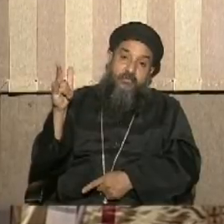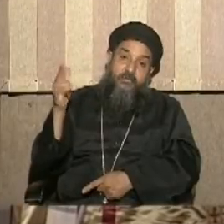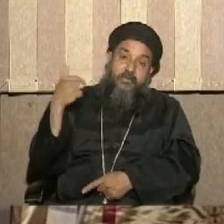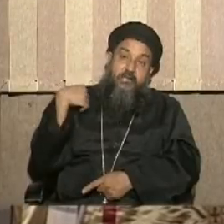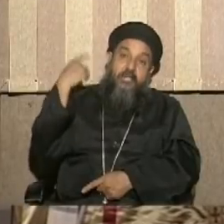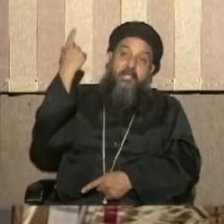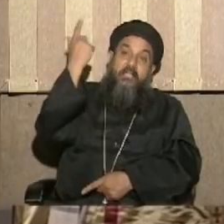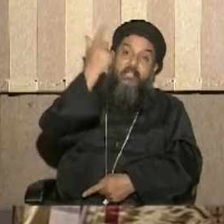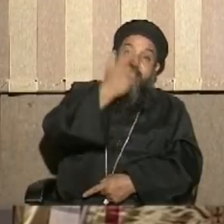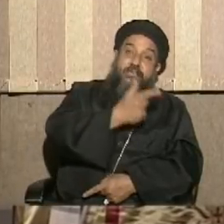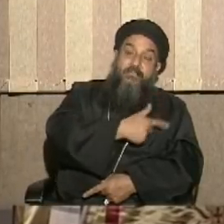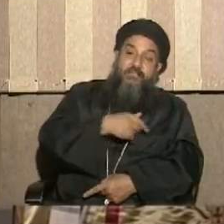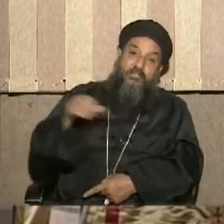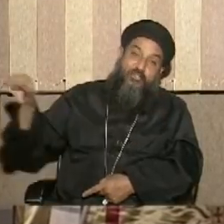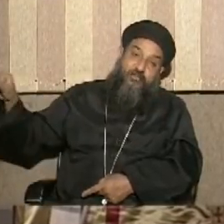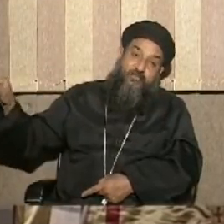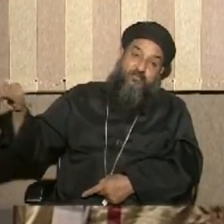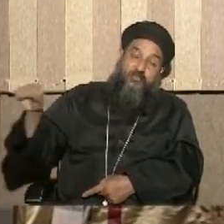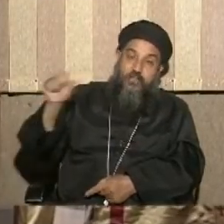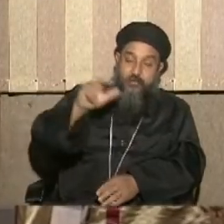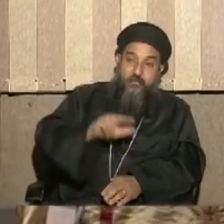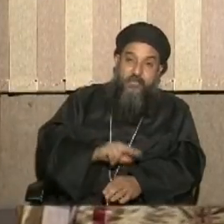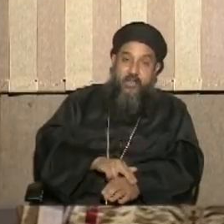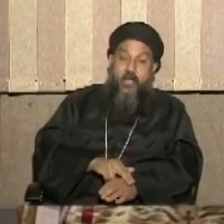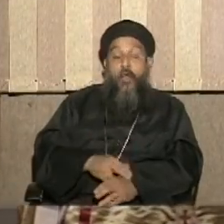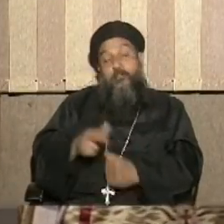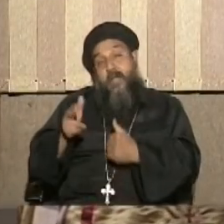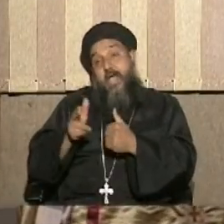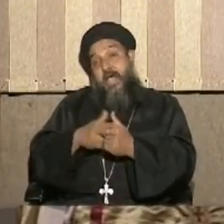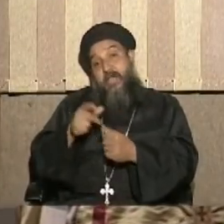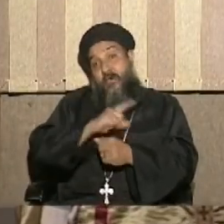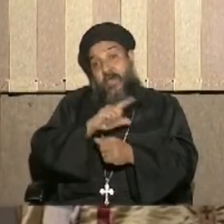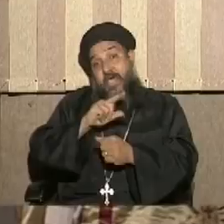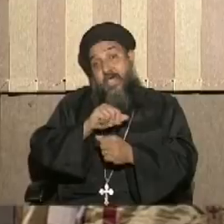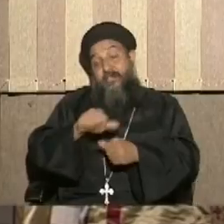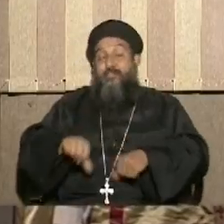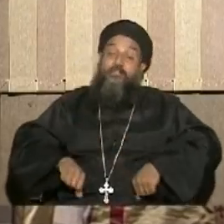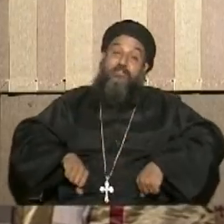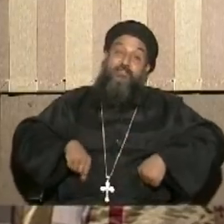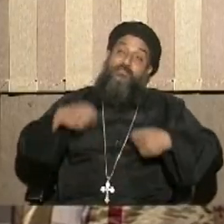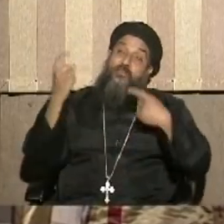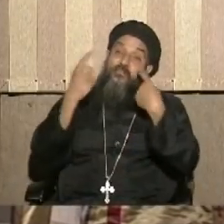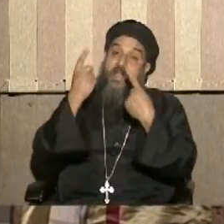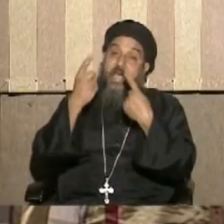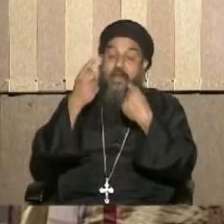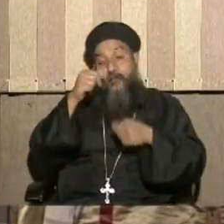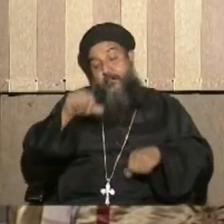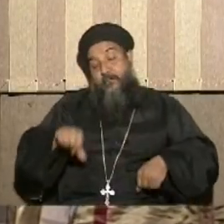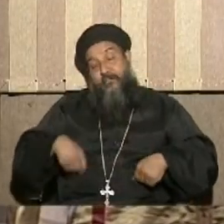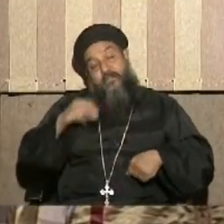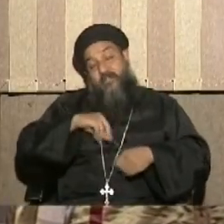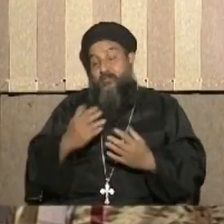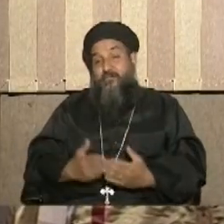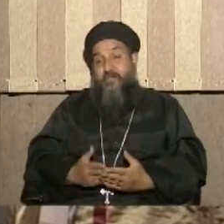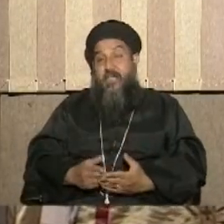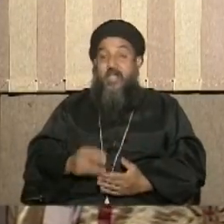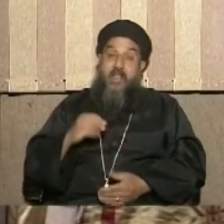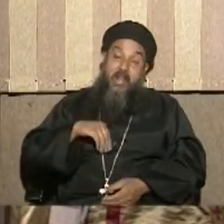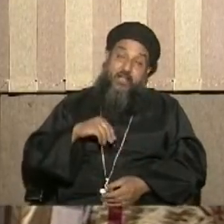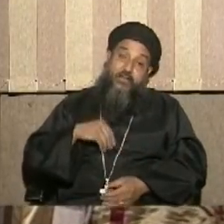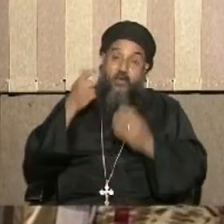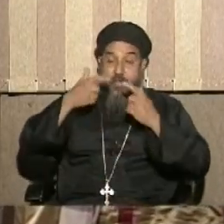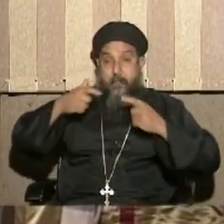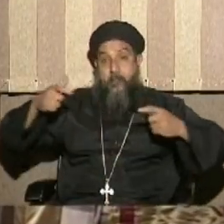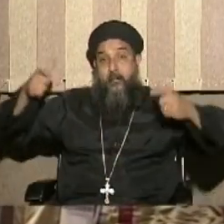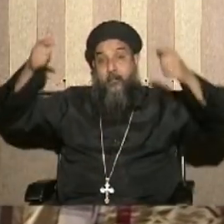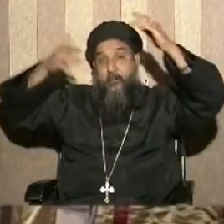مولاي، هما مش رفضوا يرجعوا قبل كده؟ أيوه، رفضوا يرجعوا علشان هيعيشوا في العالم، لكن لما يبقى ماكسيموس